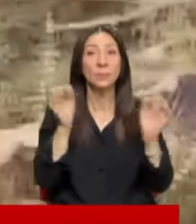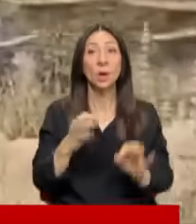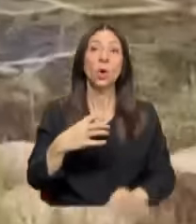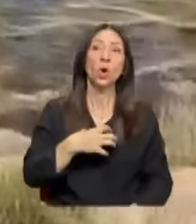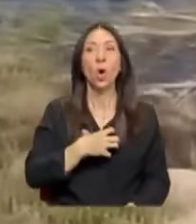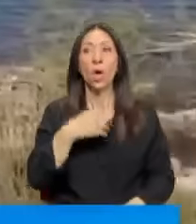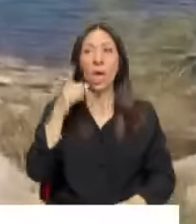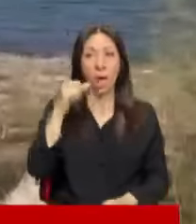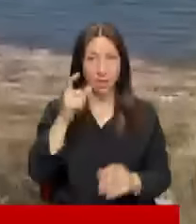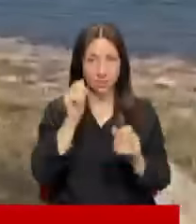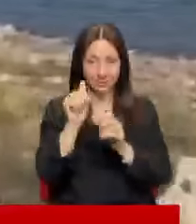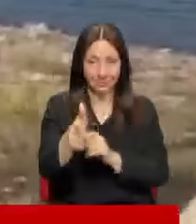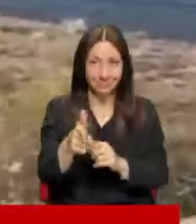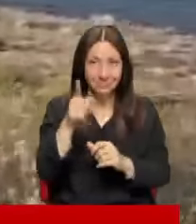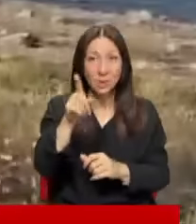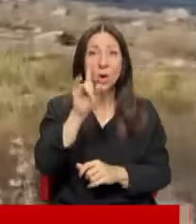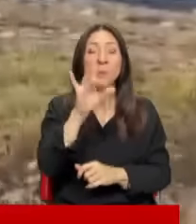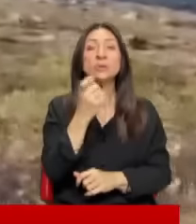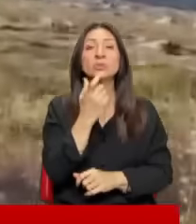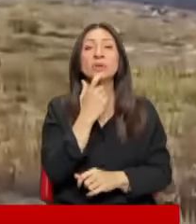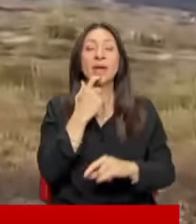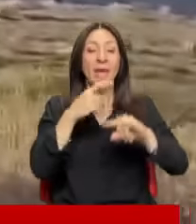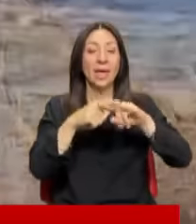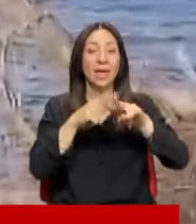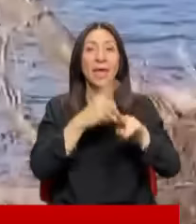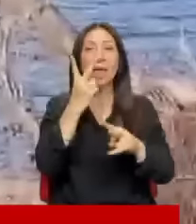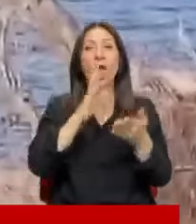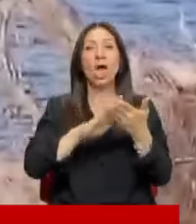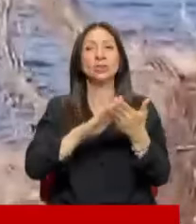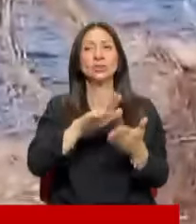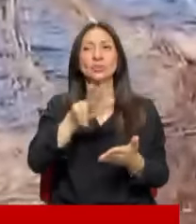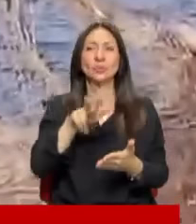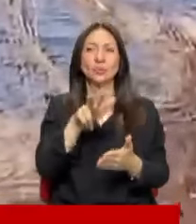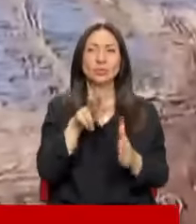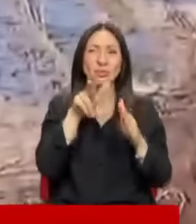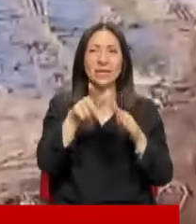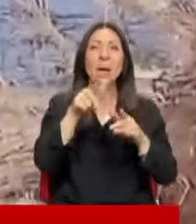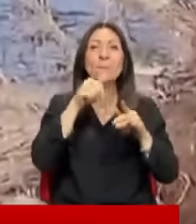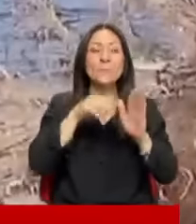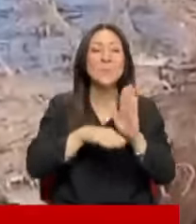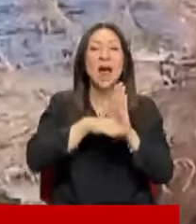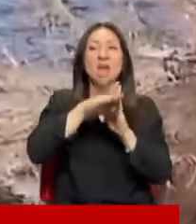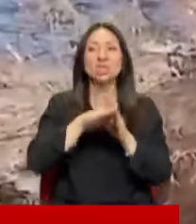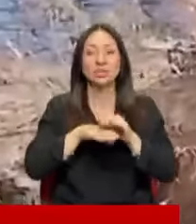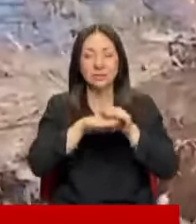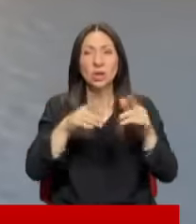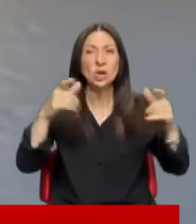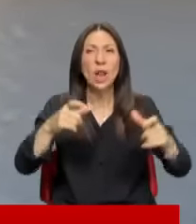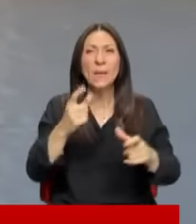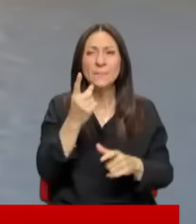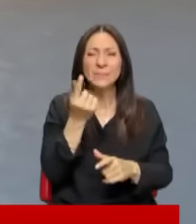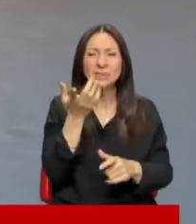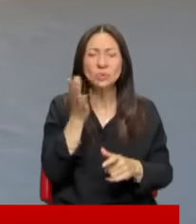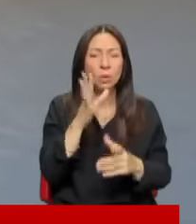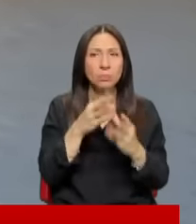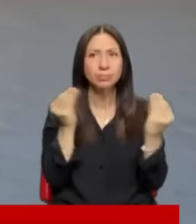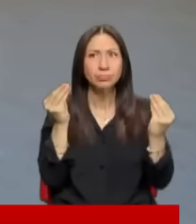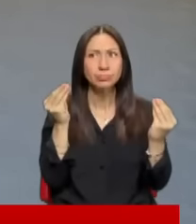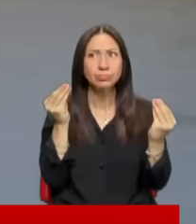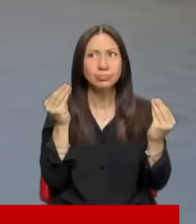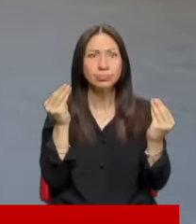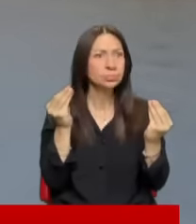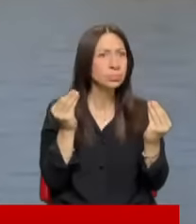Konya'nın Güney Sınır ilçesinde ise 15 yaşındaki Heye iki arkadaşıyla Kızılöz Barajı'na yüzmeye gitti. Gölete girdikten bir süre sonra gözden